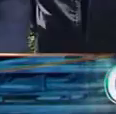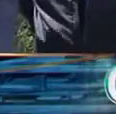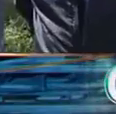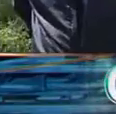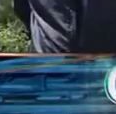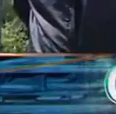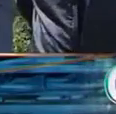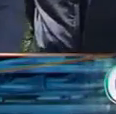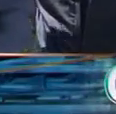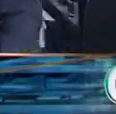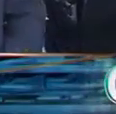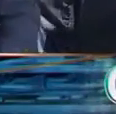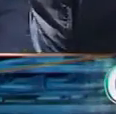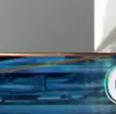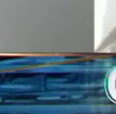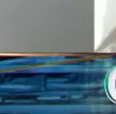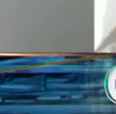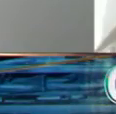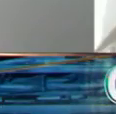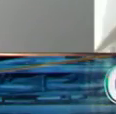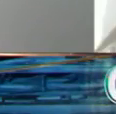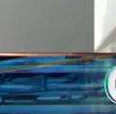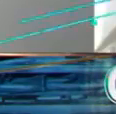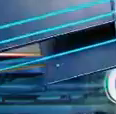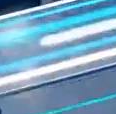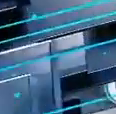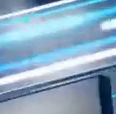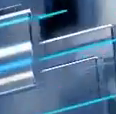вместе. В трудные минуты жители региона с нами на видеосвязи.